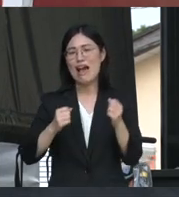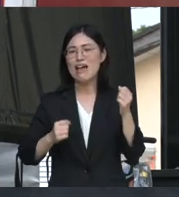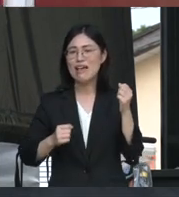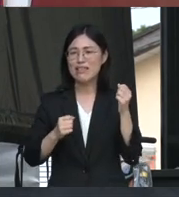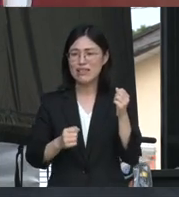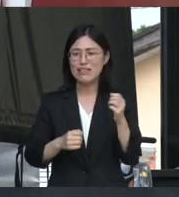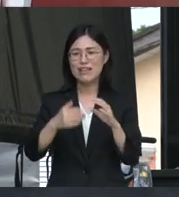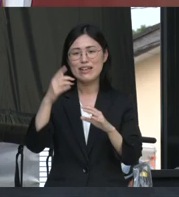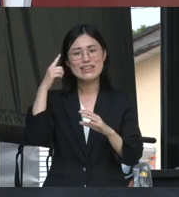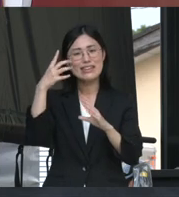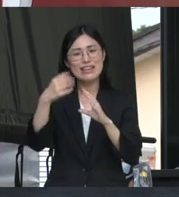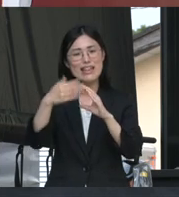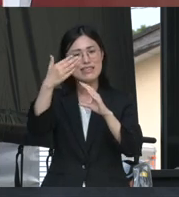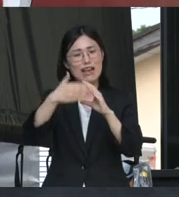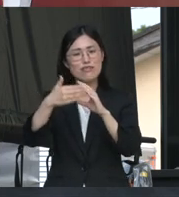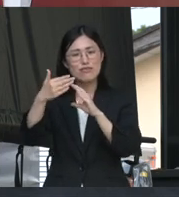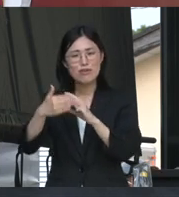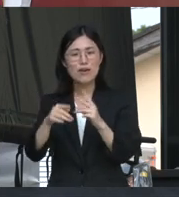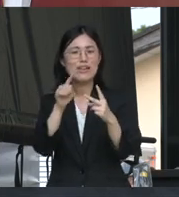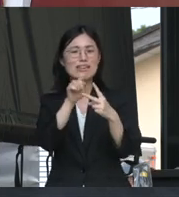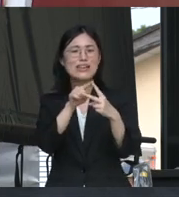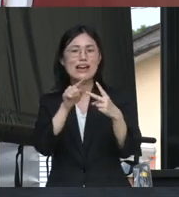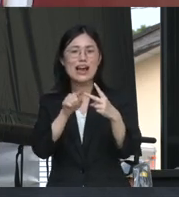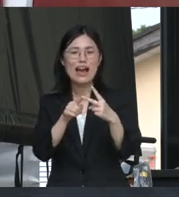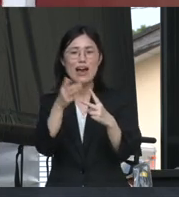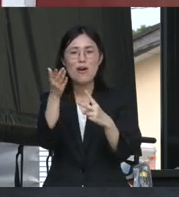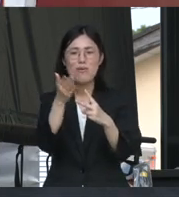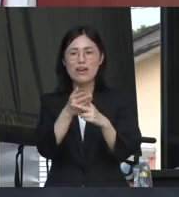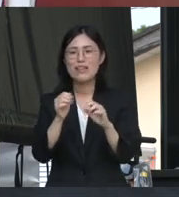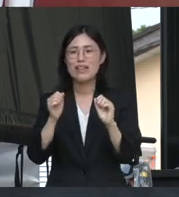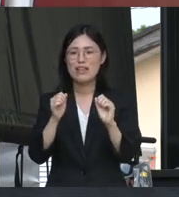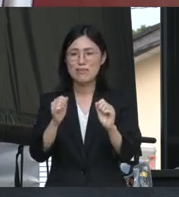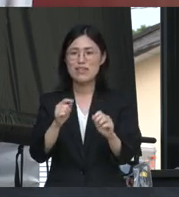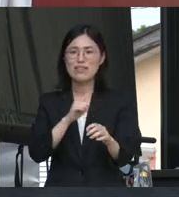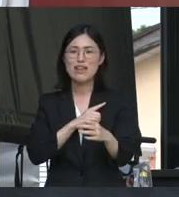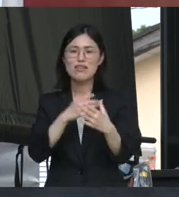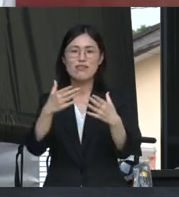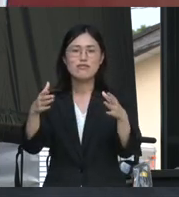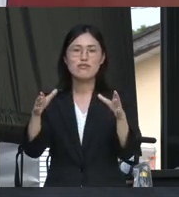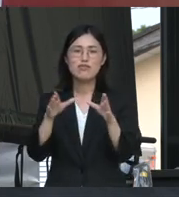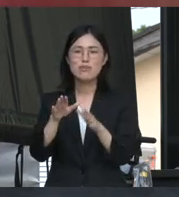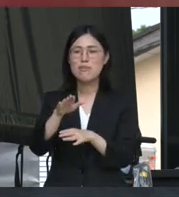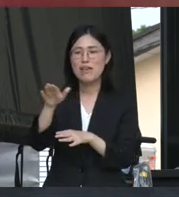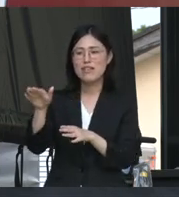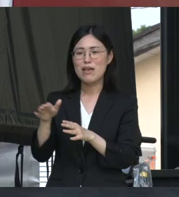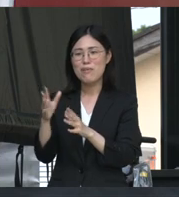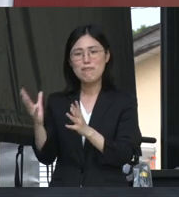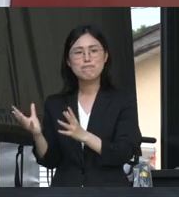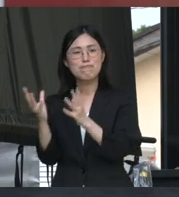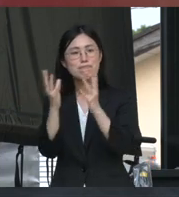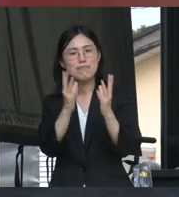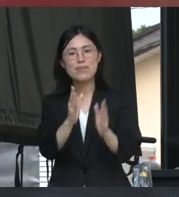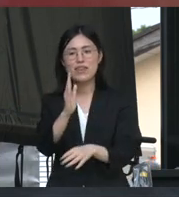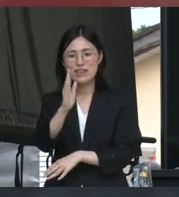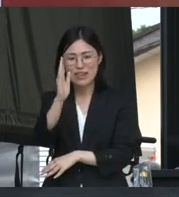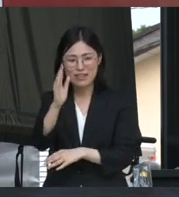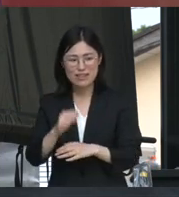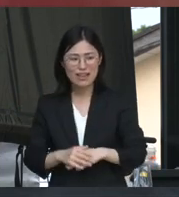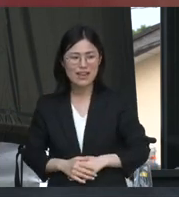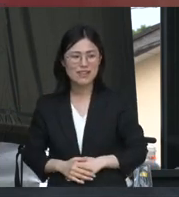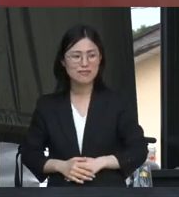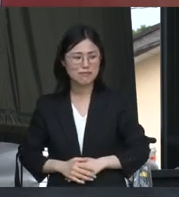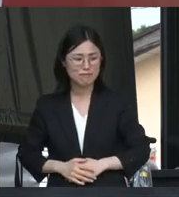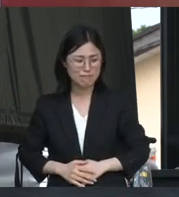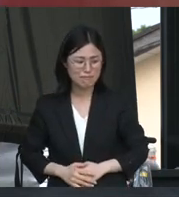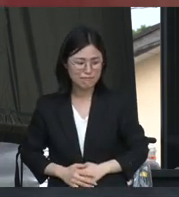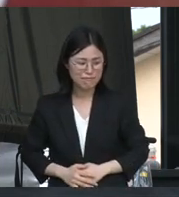。記念撮影は2回に分けて行いますので、最初のグループの聖火ランナーの皆さんはどうぞステージの方にお進みください。お願いいたします